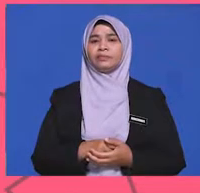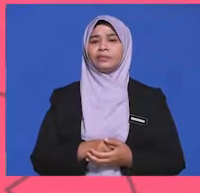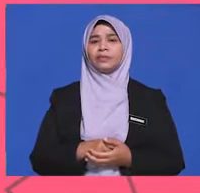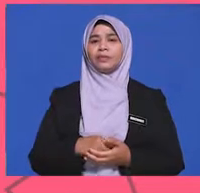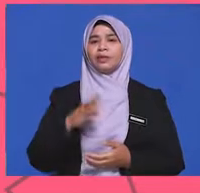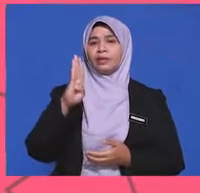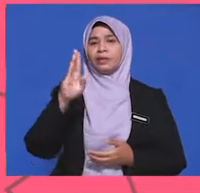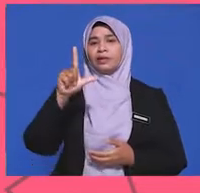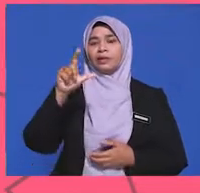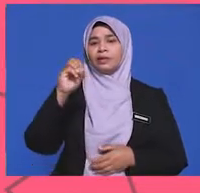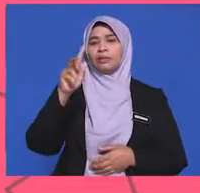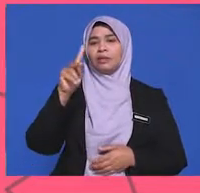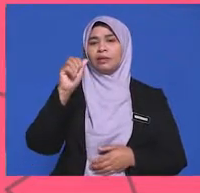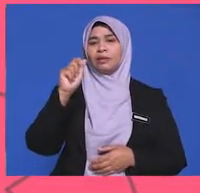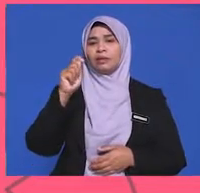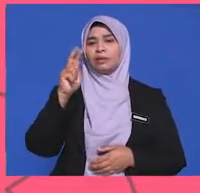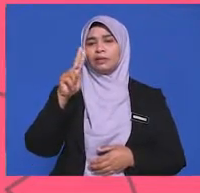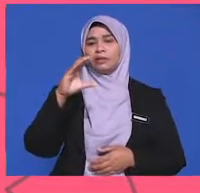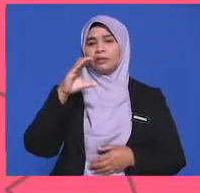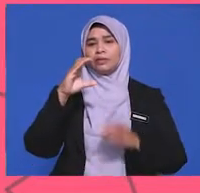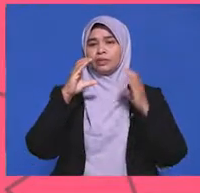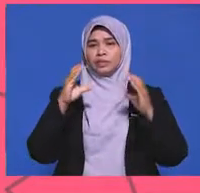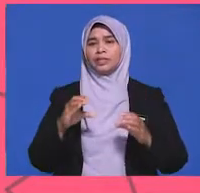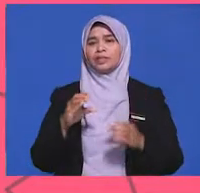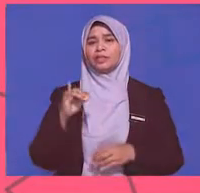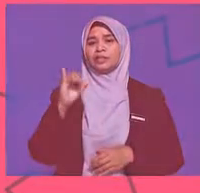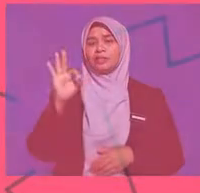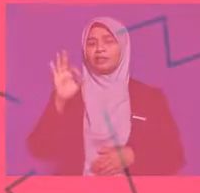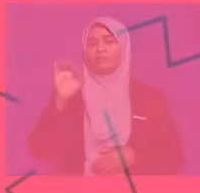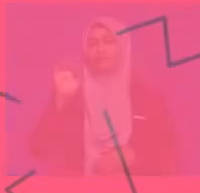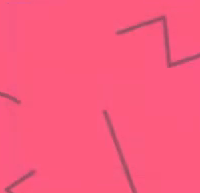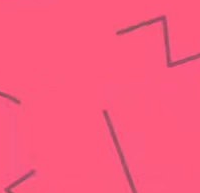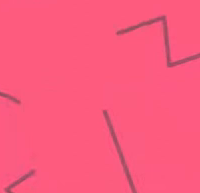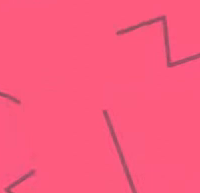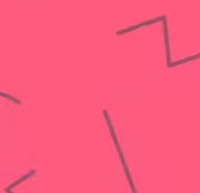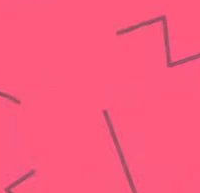dan carta alir yang telah murid-murid sediakan tadi.